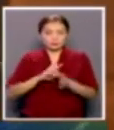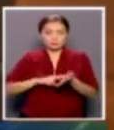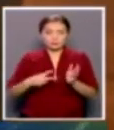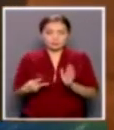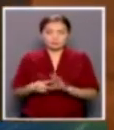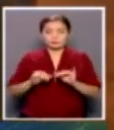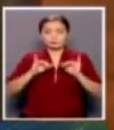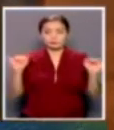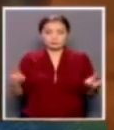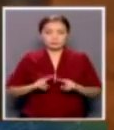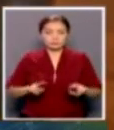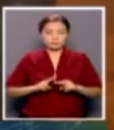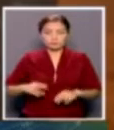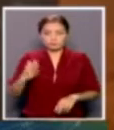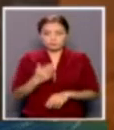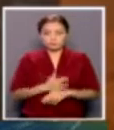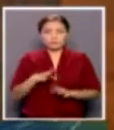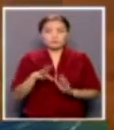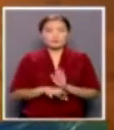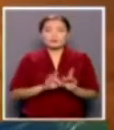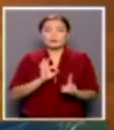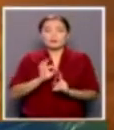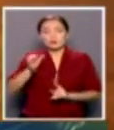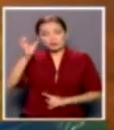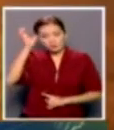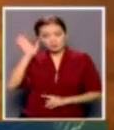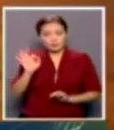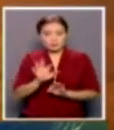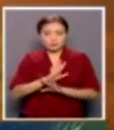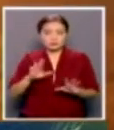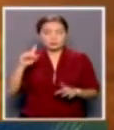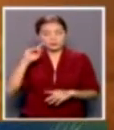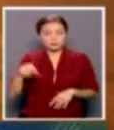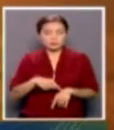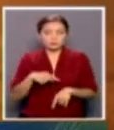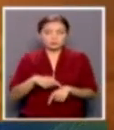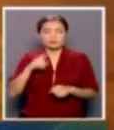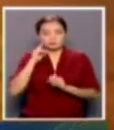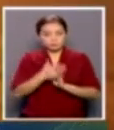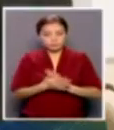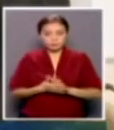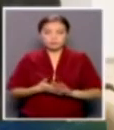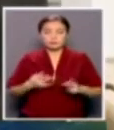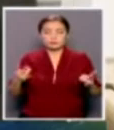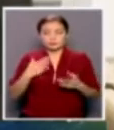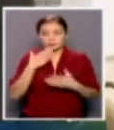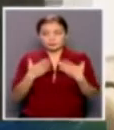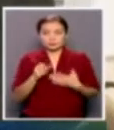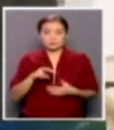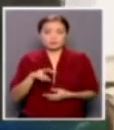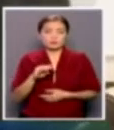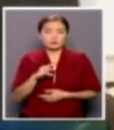арқылы кеңінен насихатталуда. Ондағы мақсат ақынның көркем өлеңдерін біліп, сезіп, түсініп оқу дейді